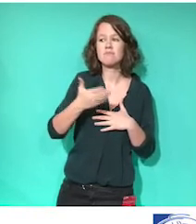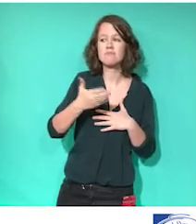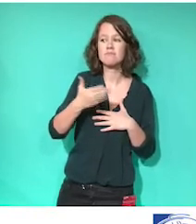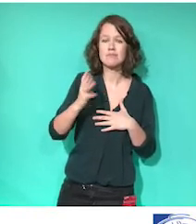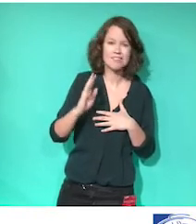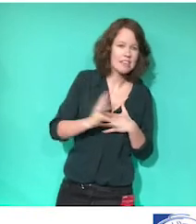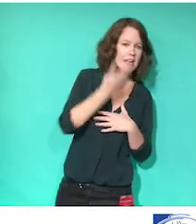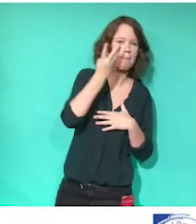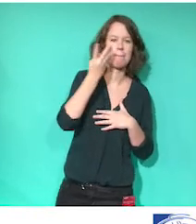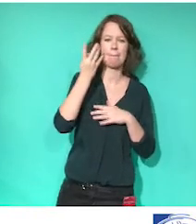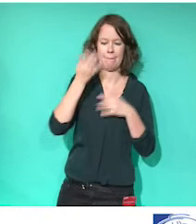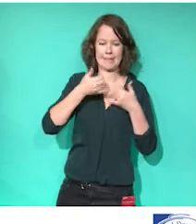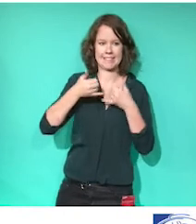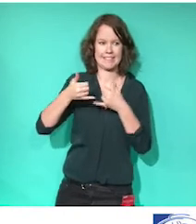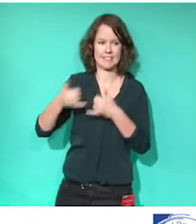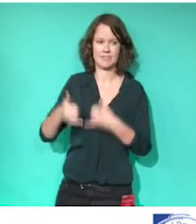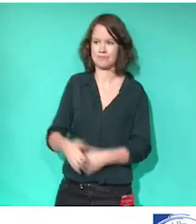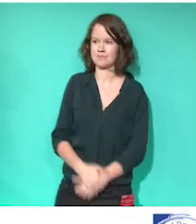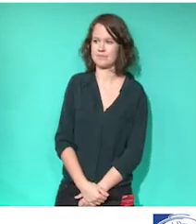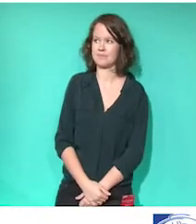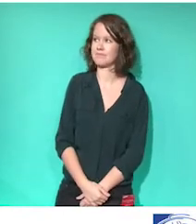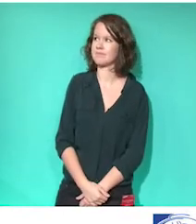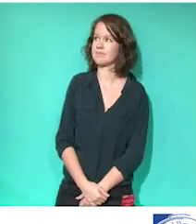la quatrième vague de prix.